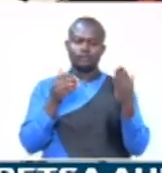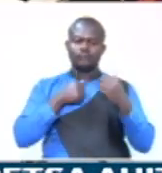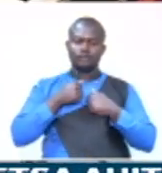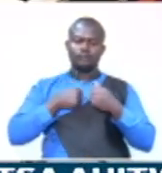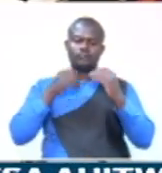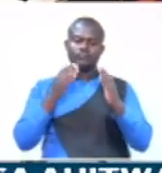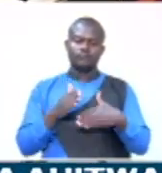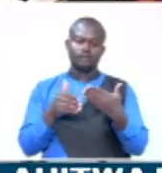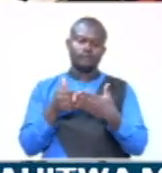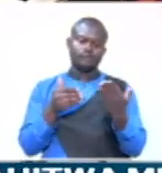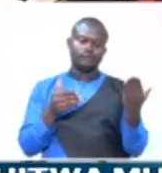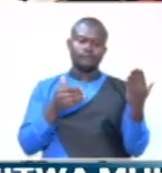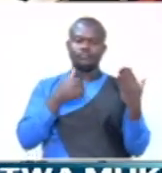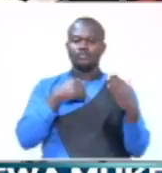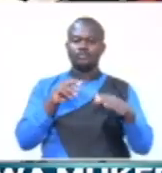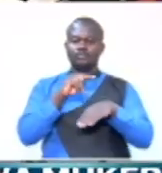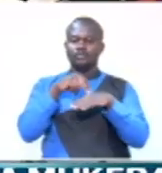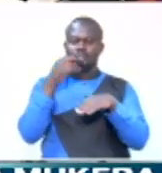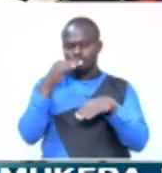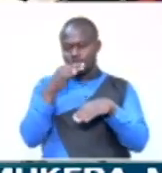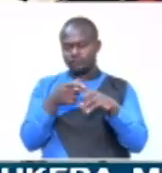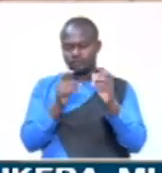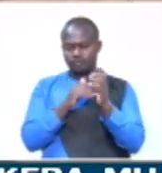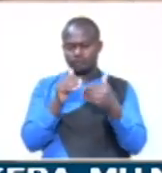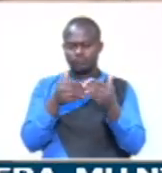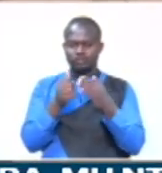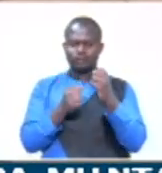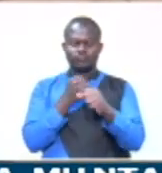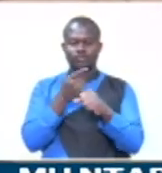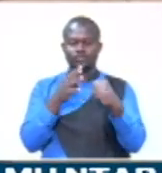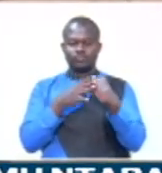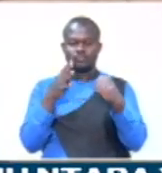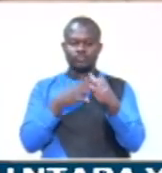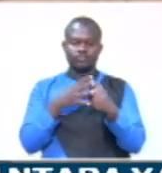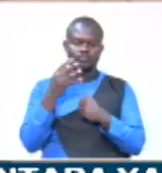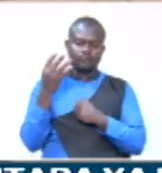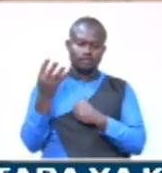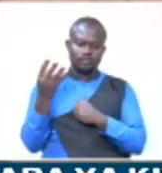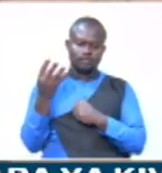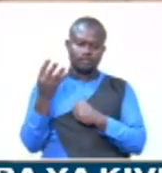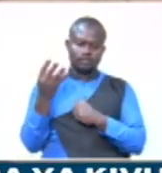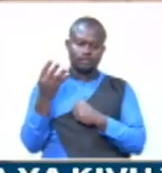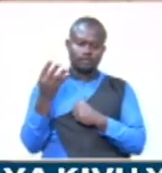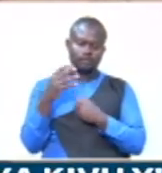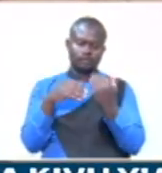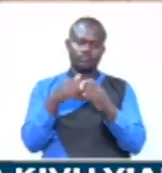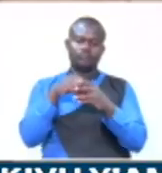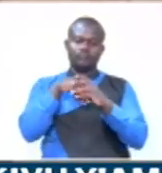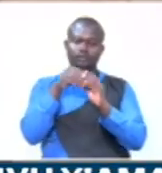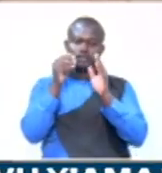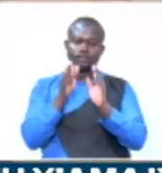umunyarwanda ubwenegihugu bw'Ubufaransa ariko igihumbi kimwe magana cyenda mirongo icyenda n'ine yari